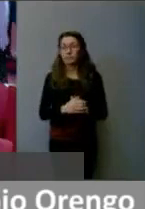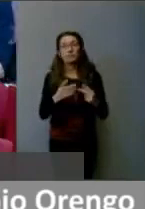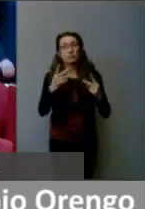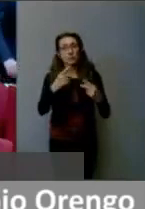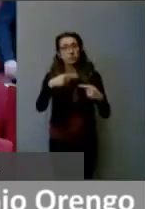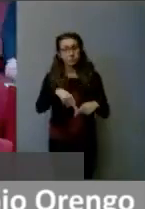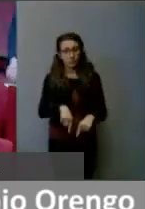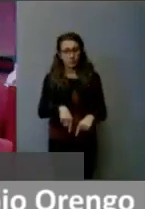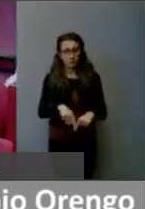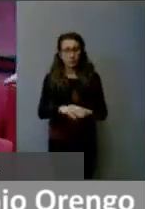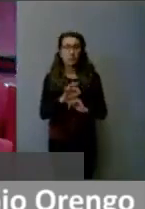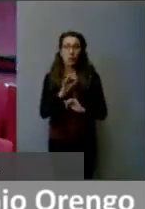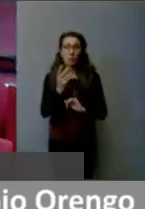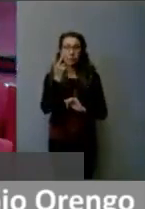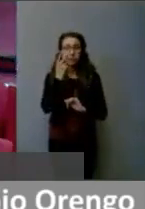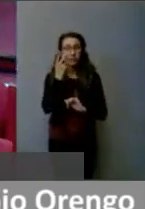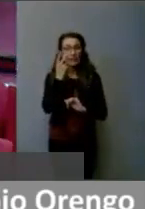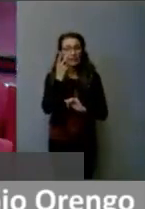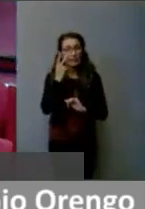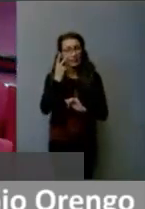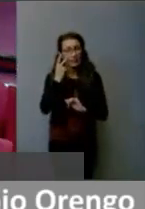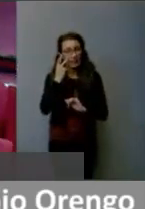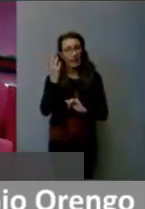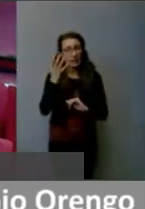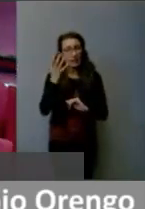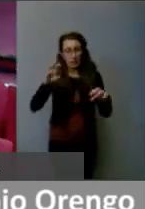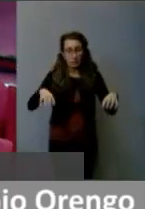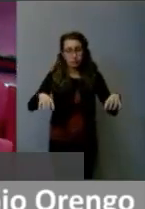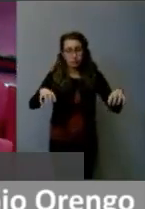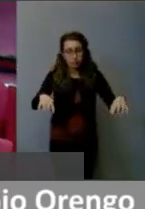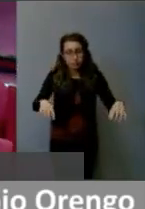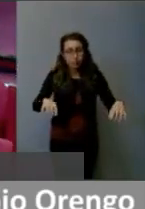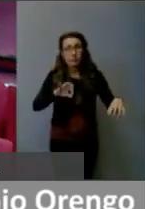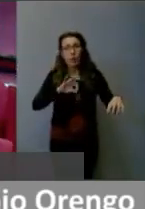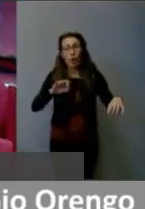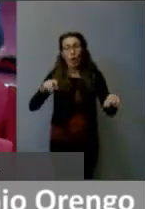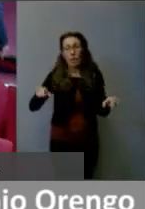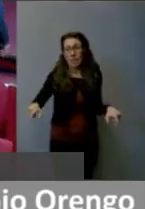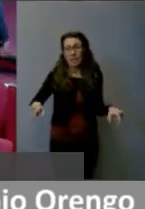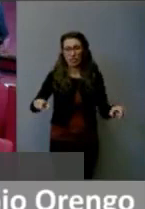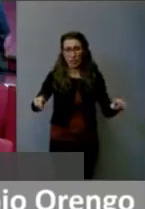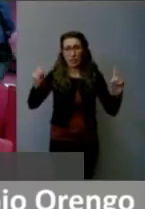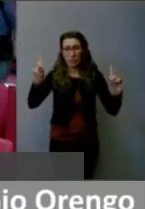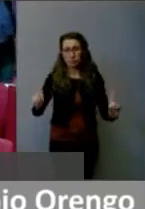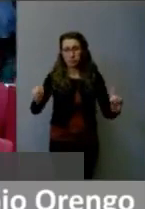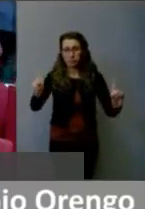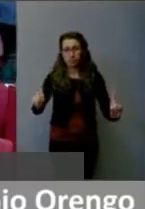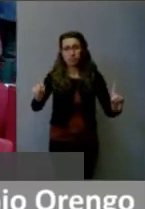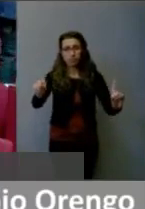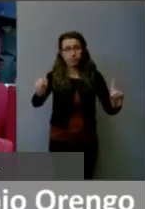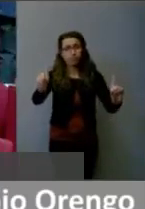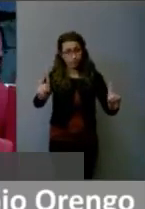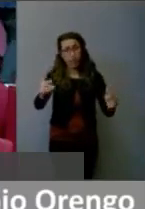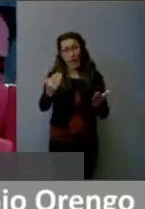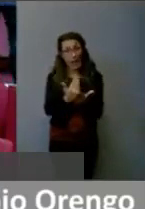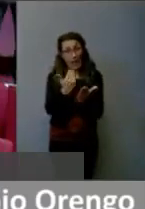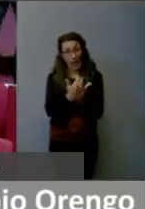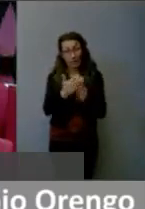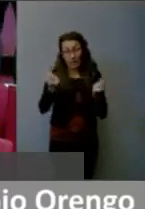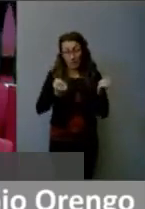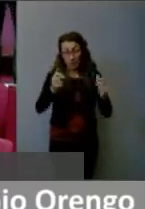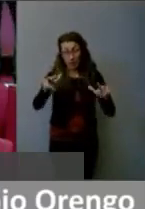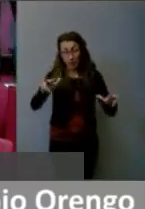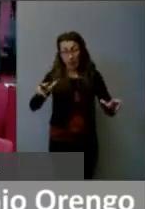visibilità dei dissuasori di sosta e pali sui marciapiedi. Questa mozione infatti parte, come dicevo,